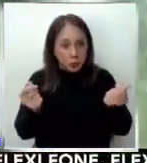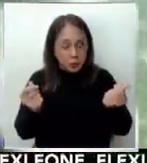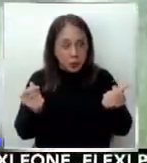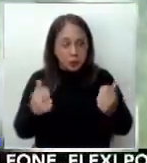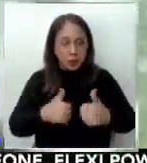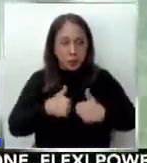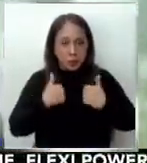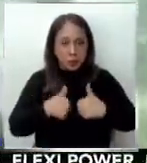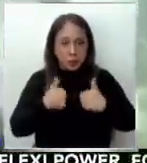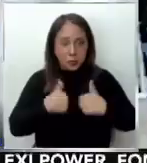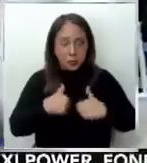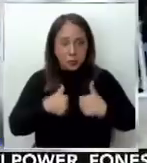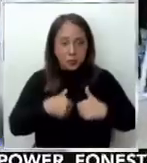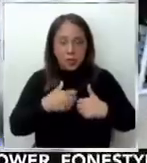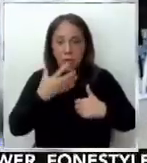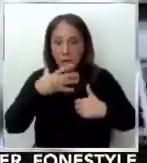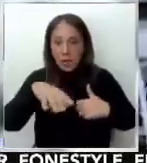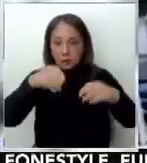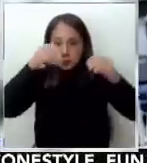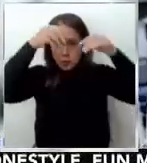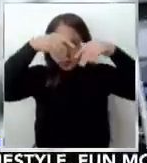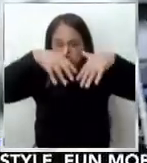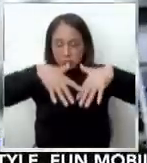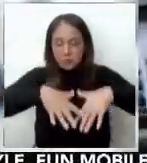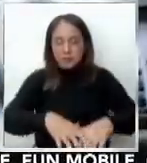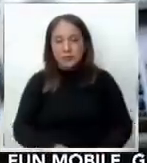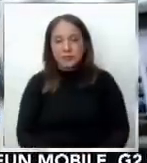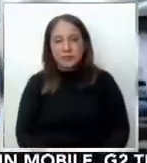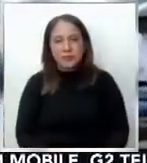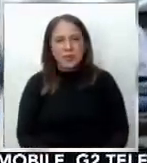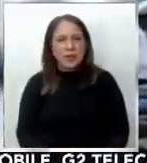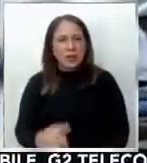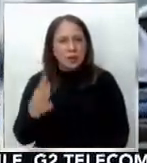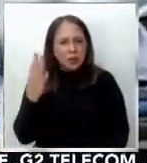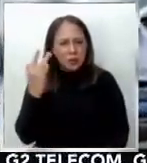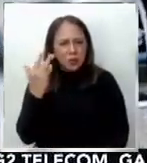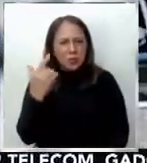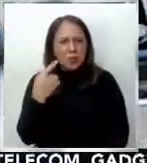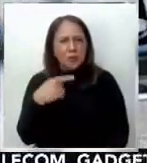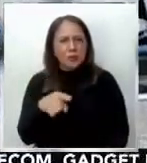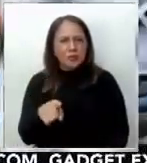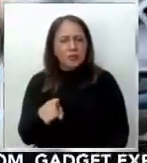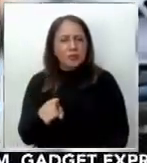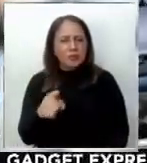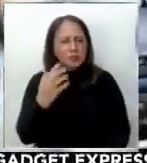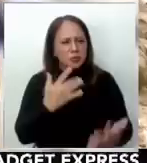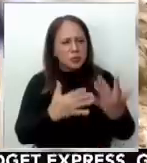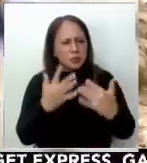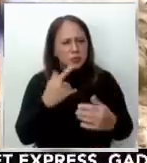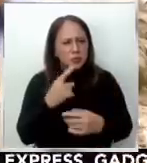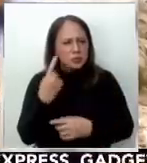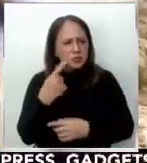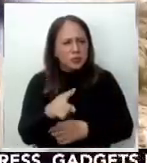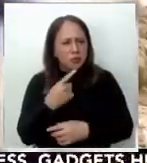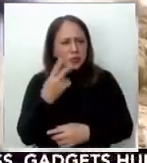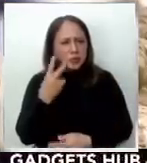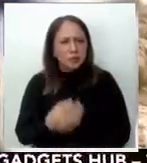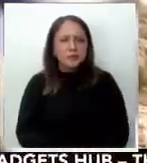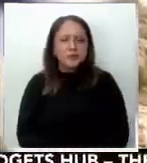Bilawa Mainit Hot Waterfalls? Kuya Kim, bakit umuusok ang Bilawa Hot Waterfalls? Kuya Kim, ano na?